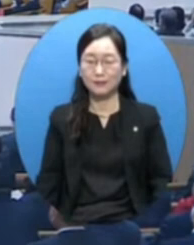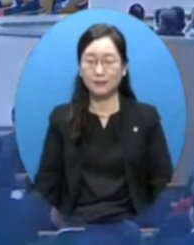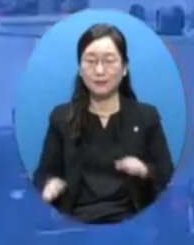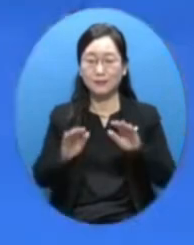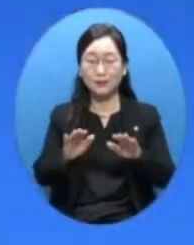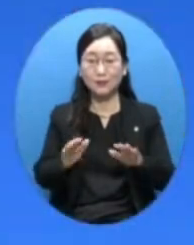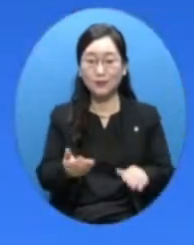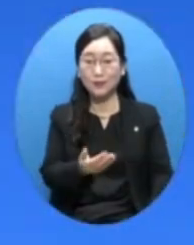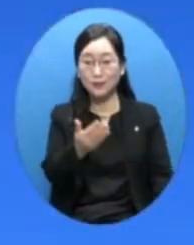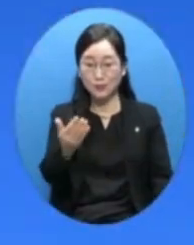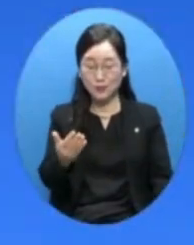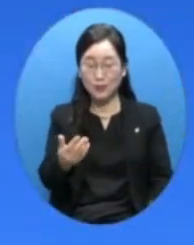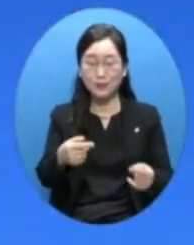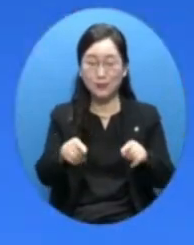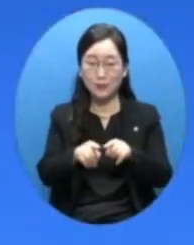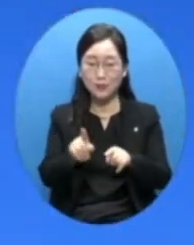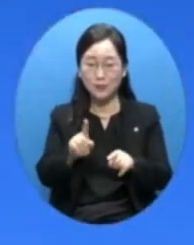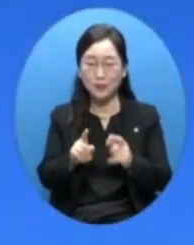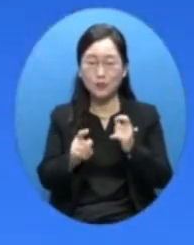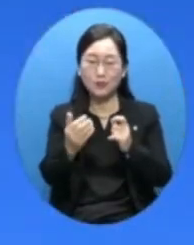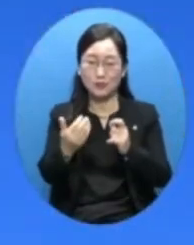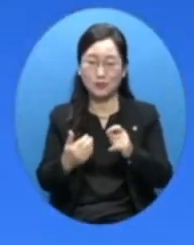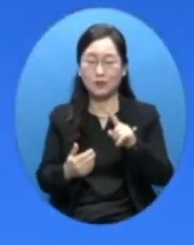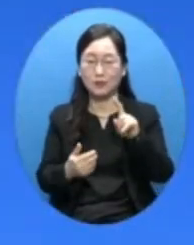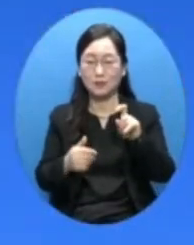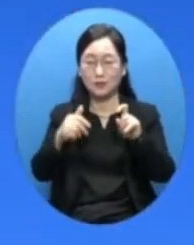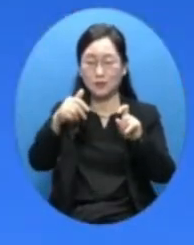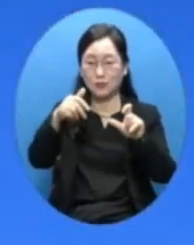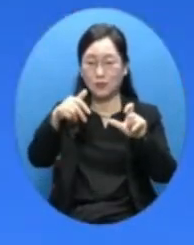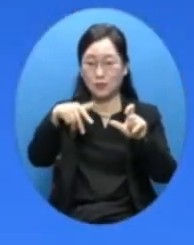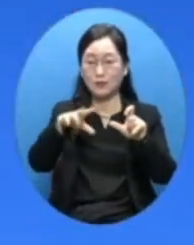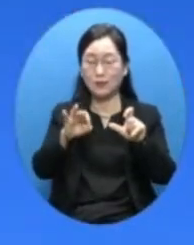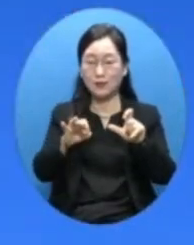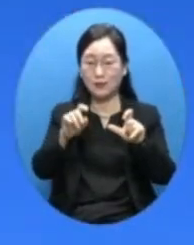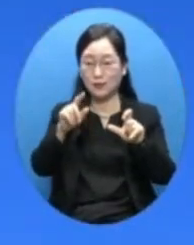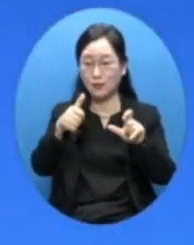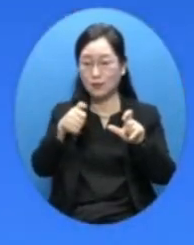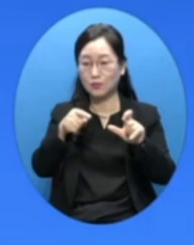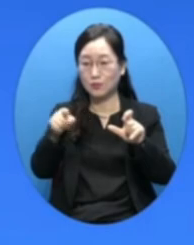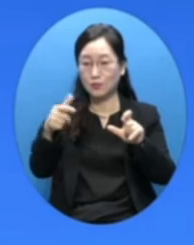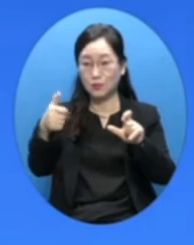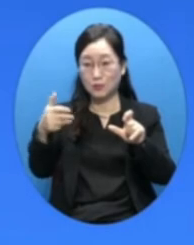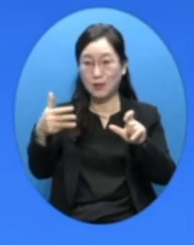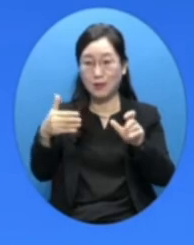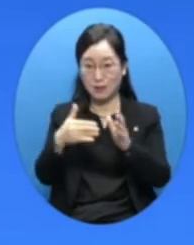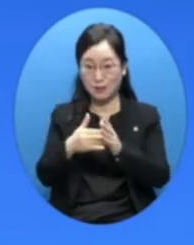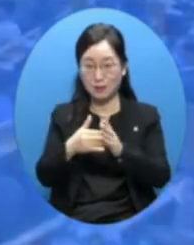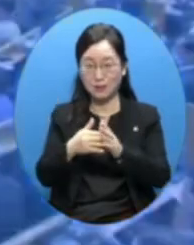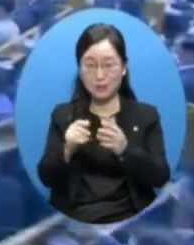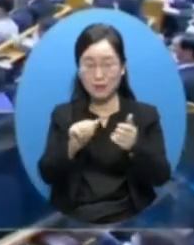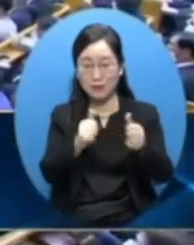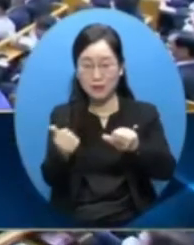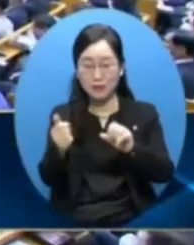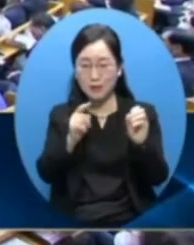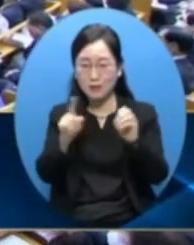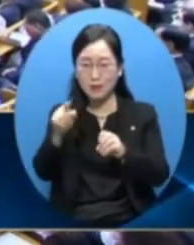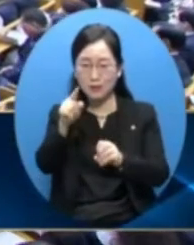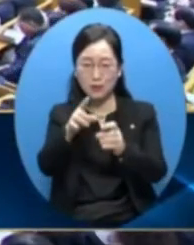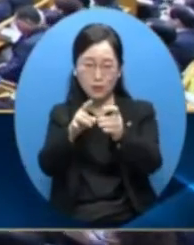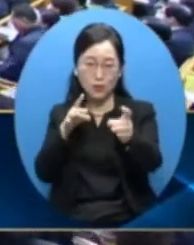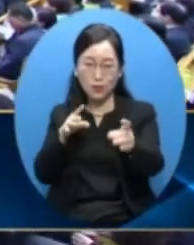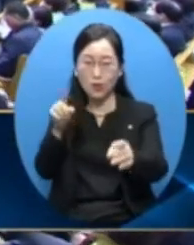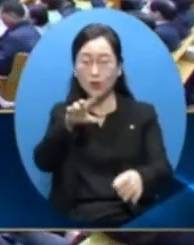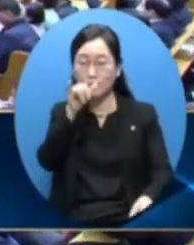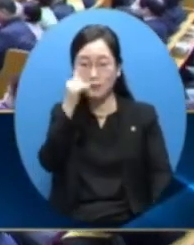오늘 전 여러분과 함께 고린도전서 15장 55절 58절을 본문으로 해서 사망아 내가 쏘는 것이 어디